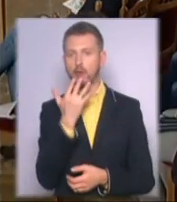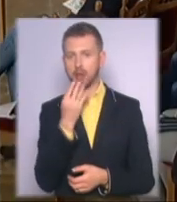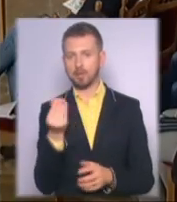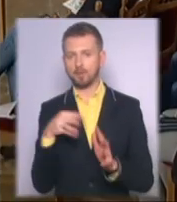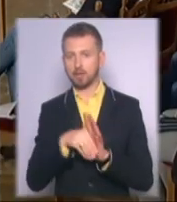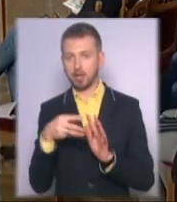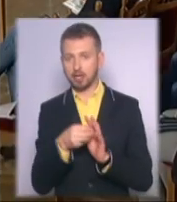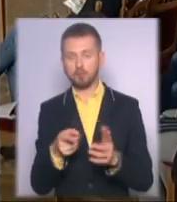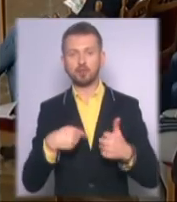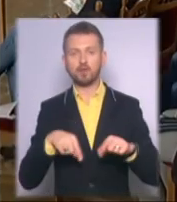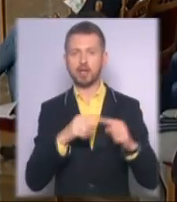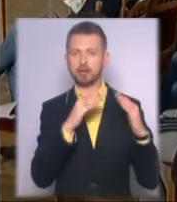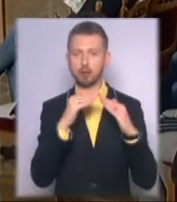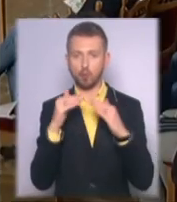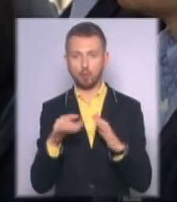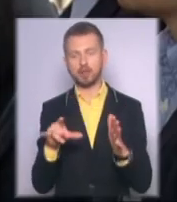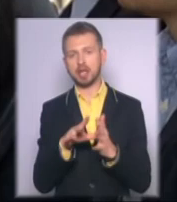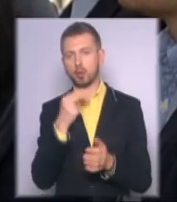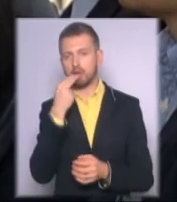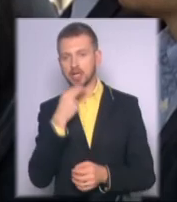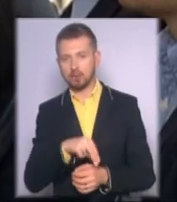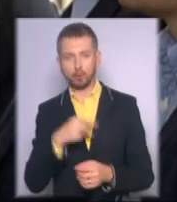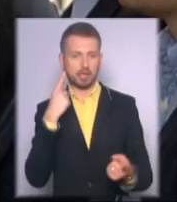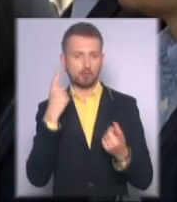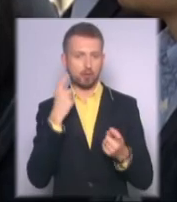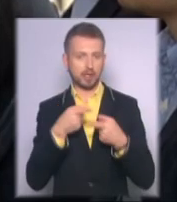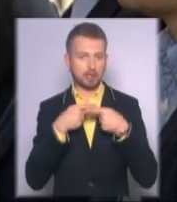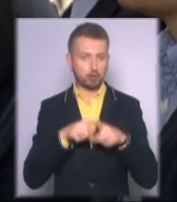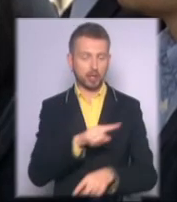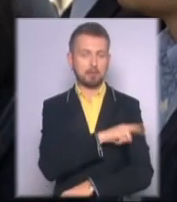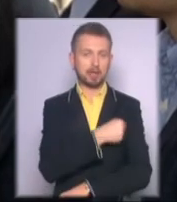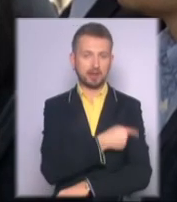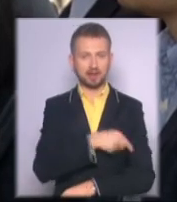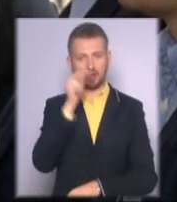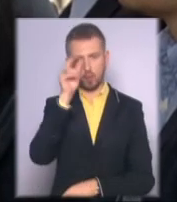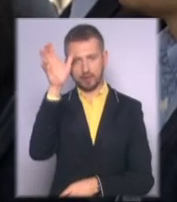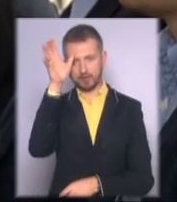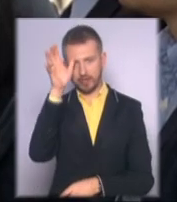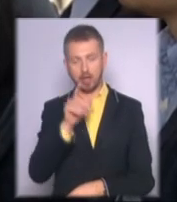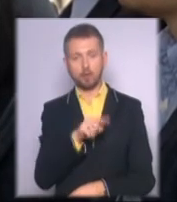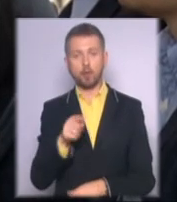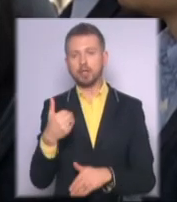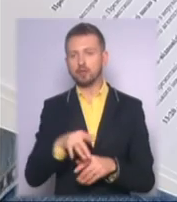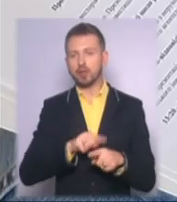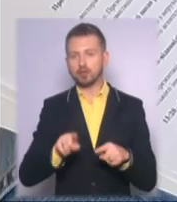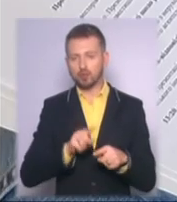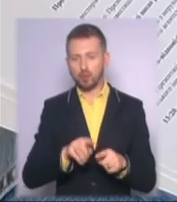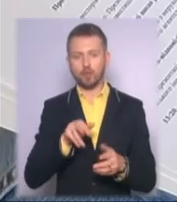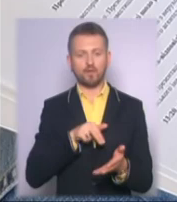сфері нерухомості, енергоефективності, інформаційних технологій, медицини та освіти. Вони вже скоро вийдуть